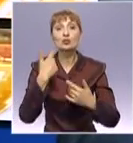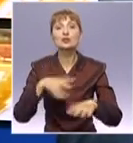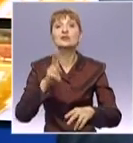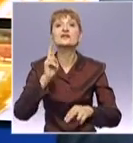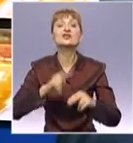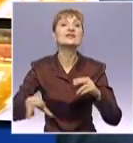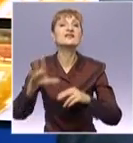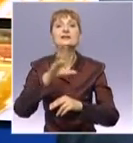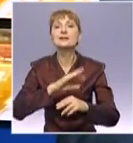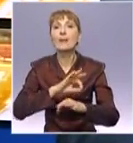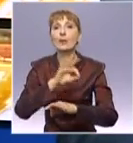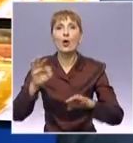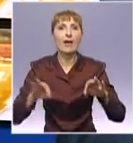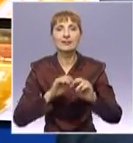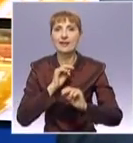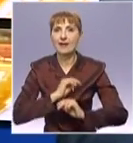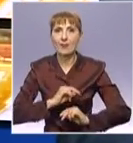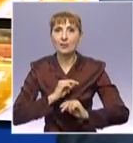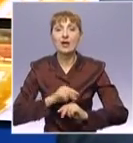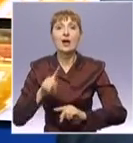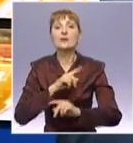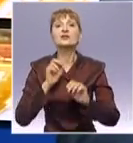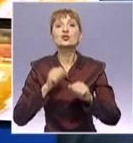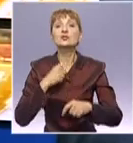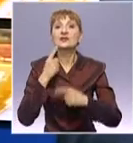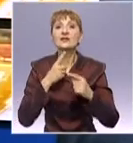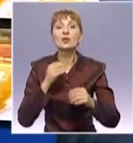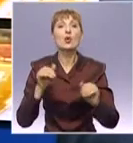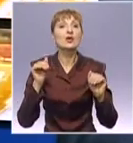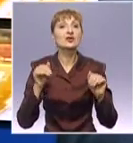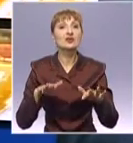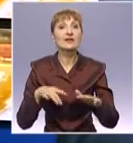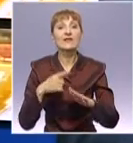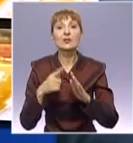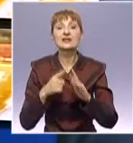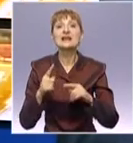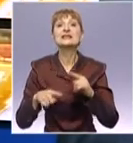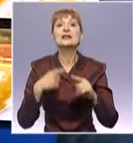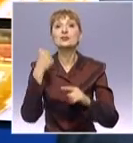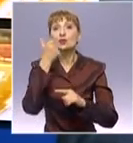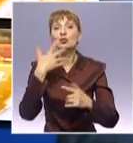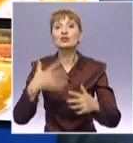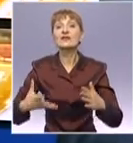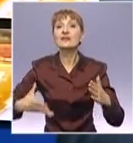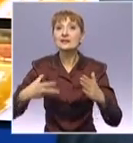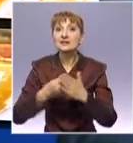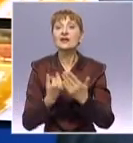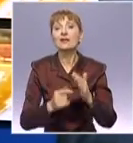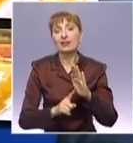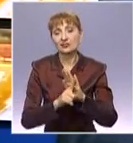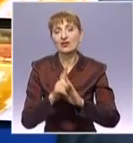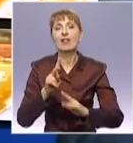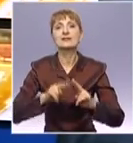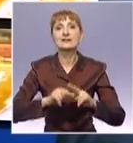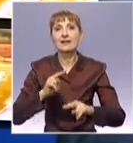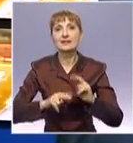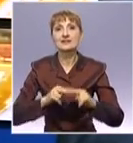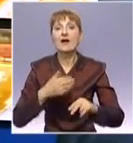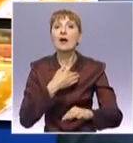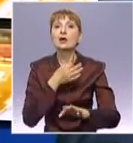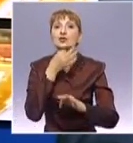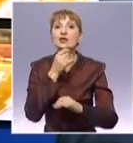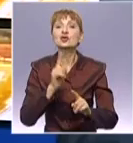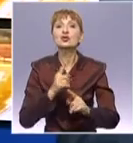завершены все проектные работы. То есть мы можем говорить о решении вопросов со следующего года финансирования и начала строительства. Но я хочу отметить,